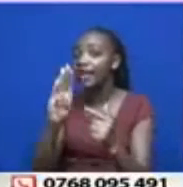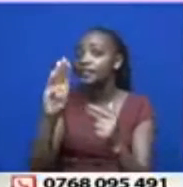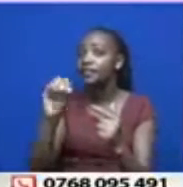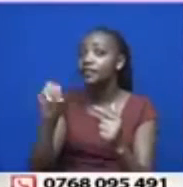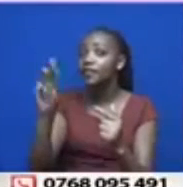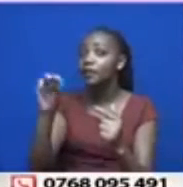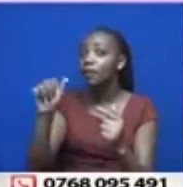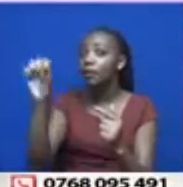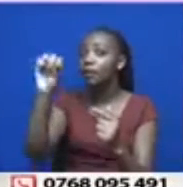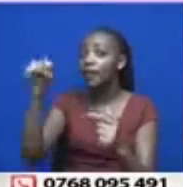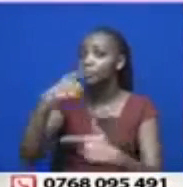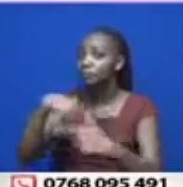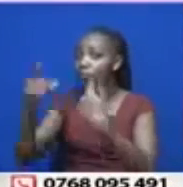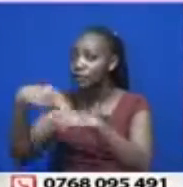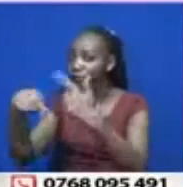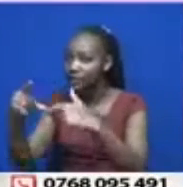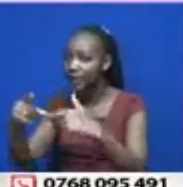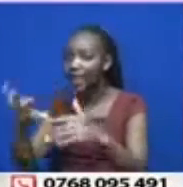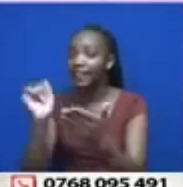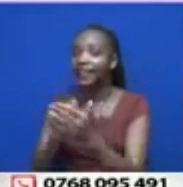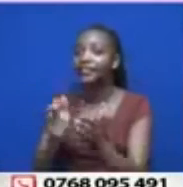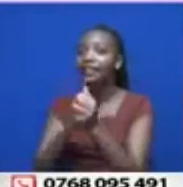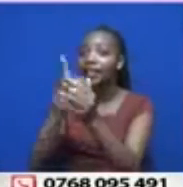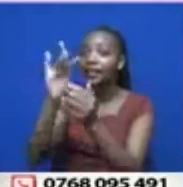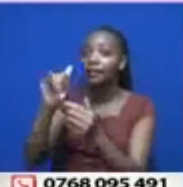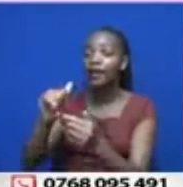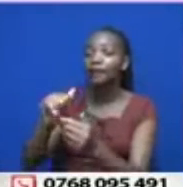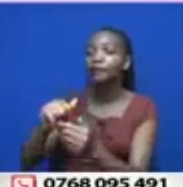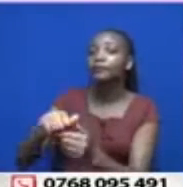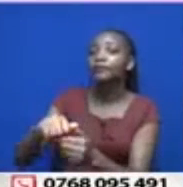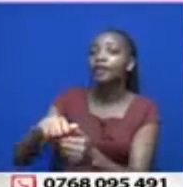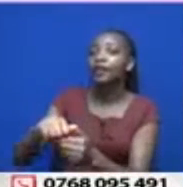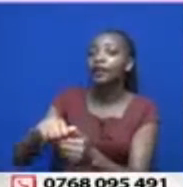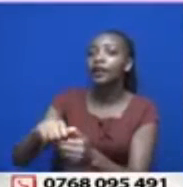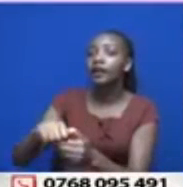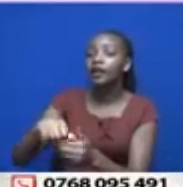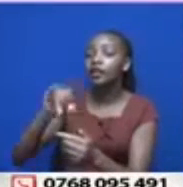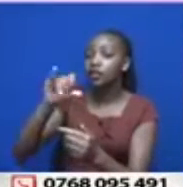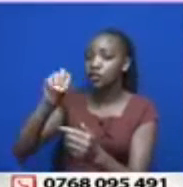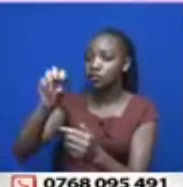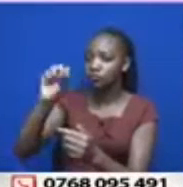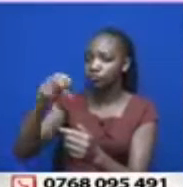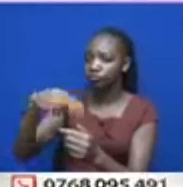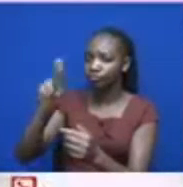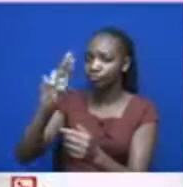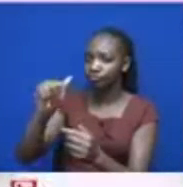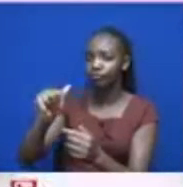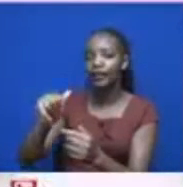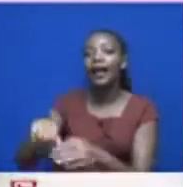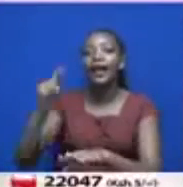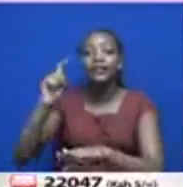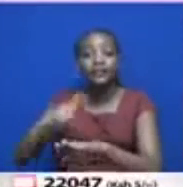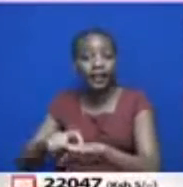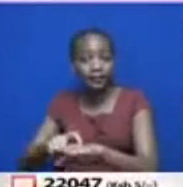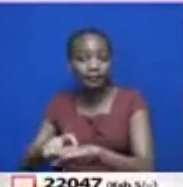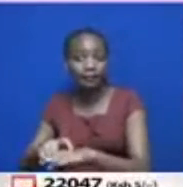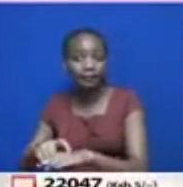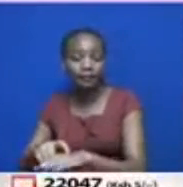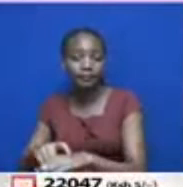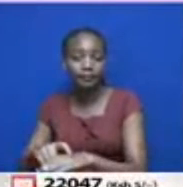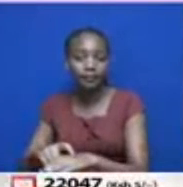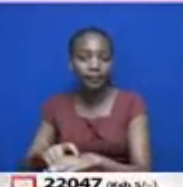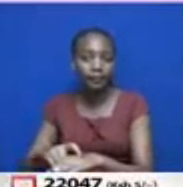iliyoongozwa na Professor Yash Palgai. Inapokuja ninachokiamini ni kwamba